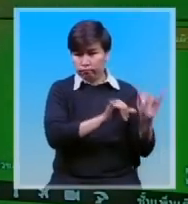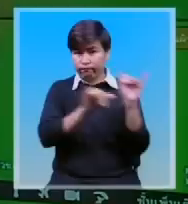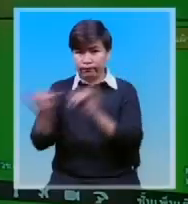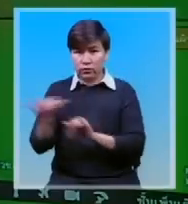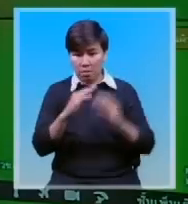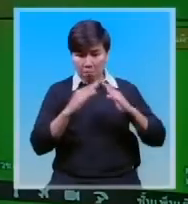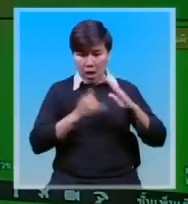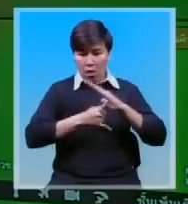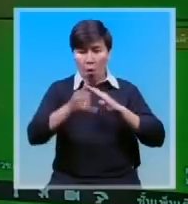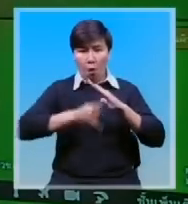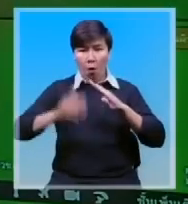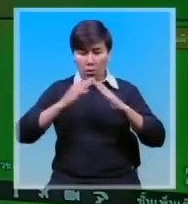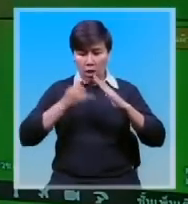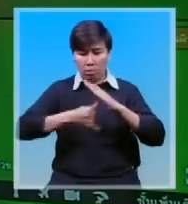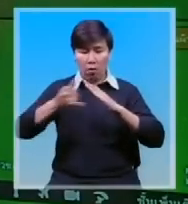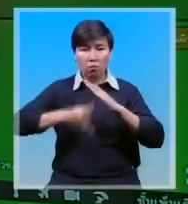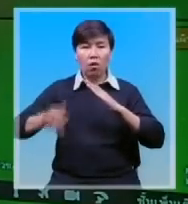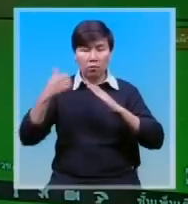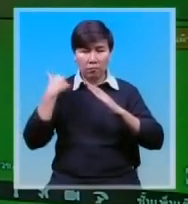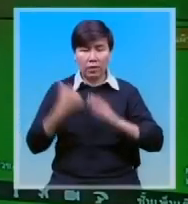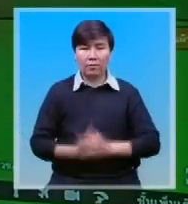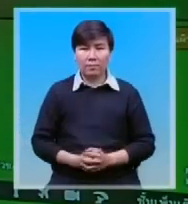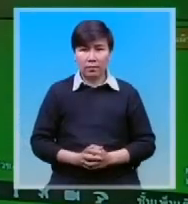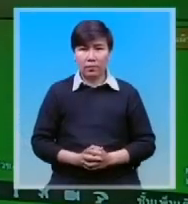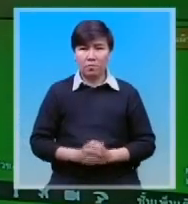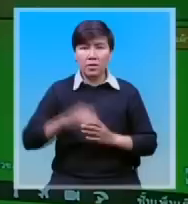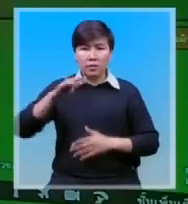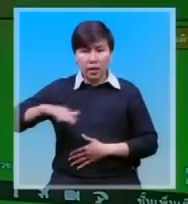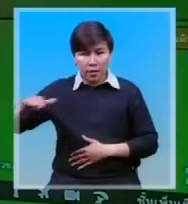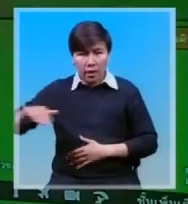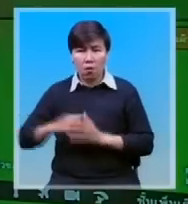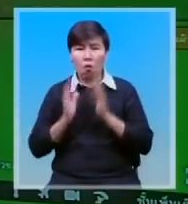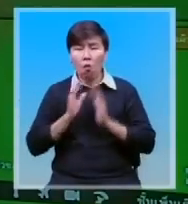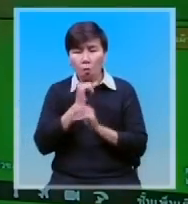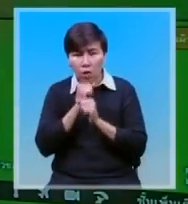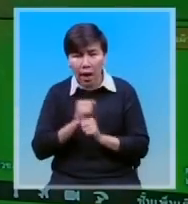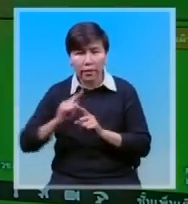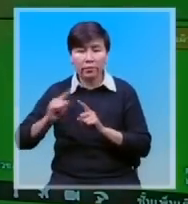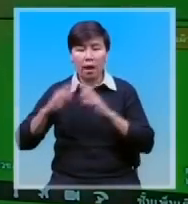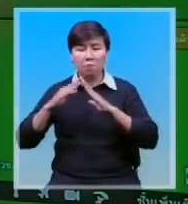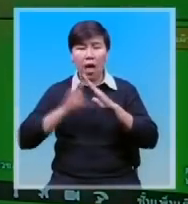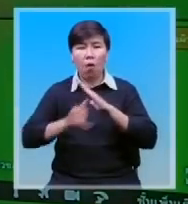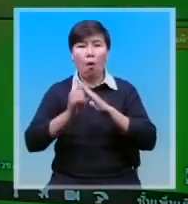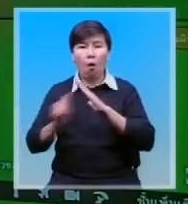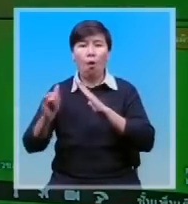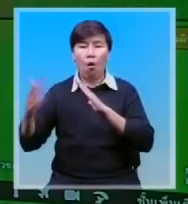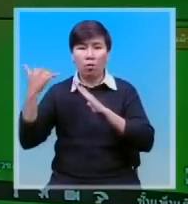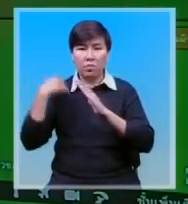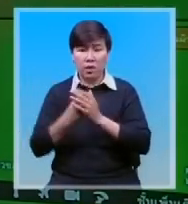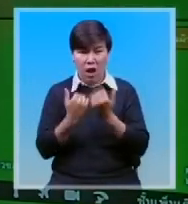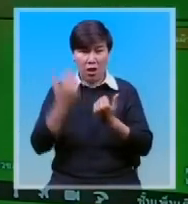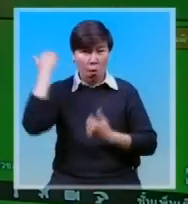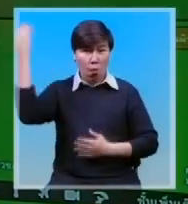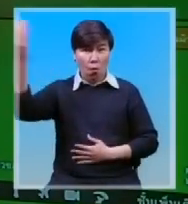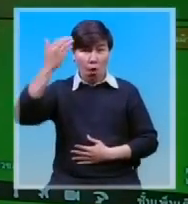านเรือนของตนเองเพื่อความปลอดภัยแล้วก็เริ่มต้นตั้งแต่เด็กรวมถึงผู้สูงอายุด้วยนะคะเขาบอกว่าณเวลานี้เนี่ยลมแรงมากเล